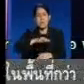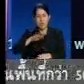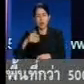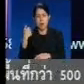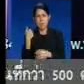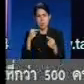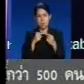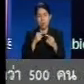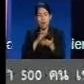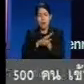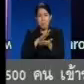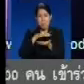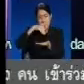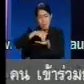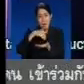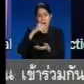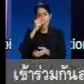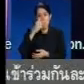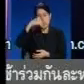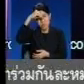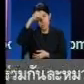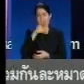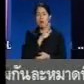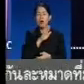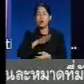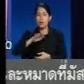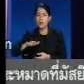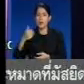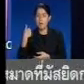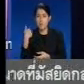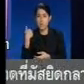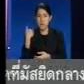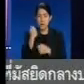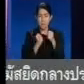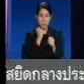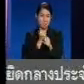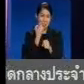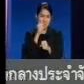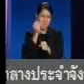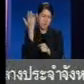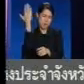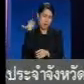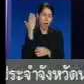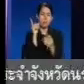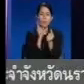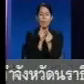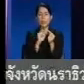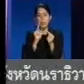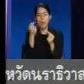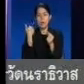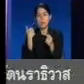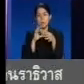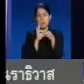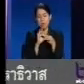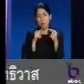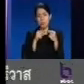แล้วหากย้อนกลับไปดูใน10ปีที่ผ่านมานะครับมีโรคติดเชื้ออุบัติใหม่เกิดขึ้นอย่างต่อเนื่องแต่ละโรคนั้นมีความรุนแรงต่างกันและมีแนว